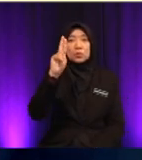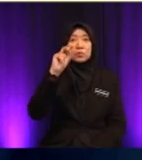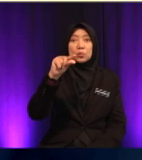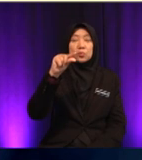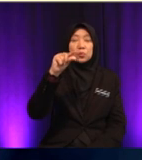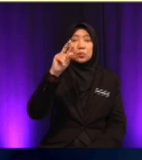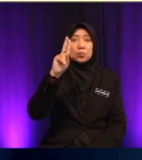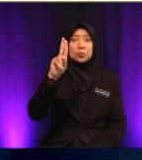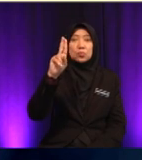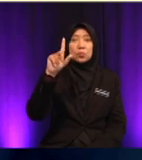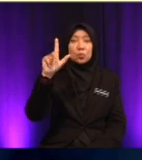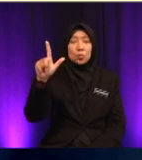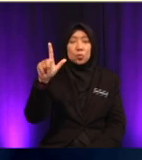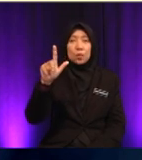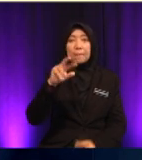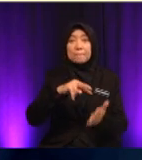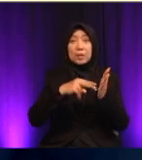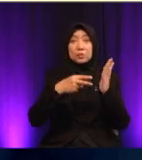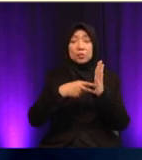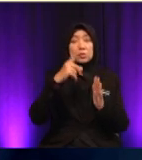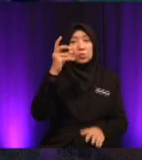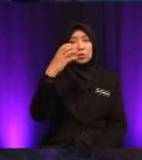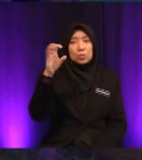menyerap Kalian tadi kita buat eksperimen